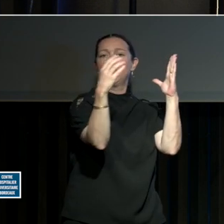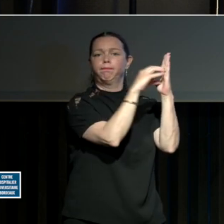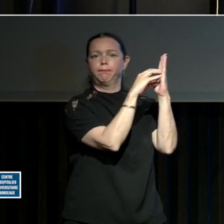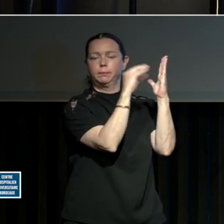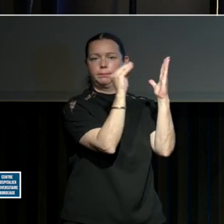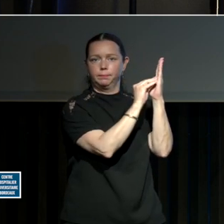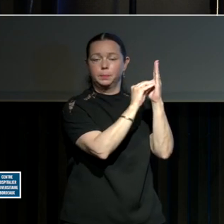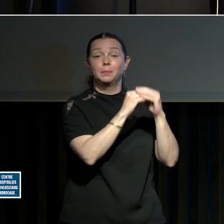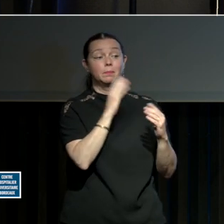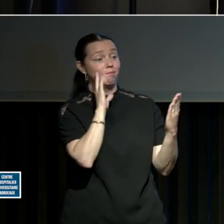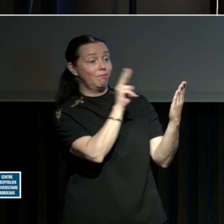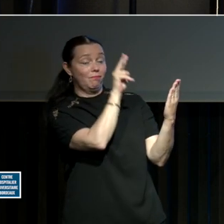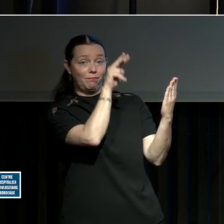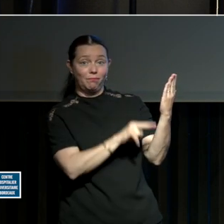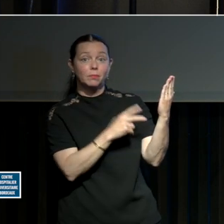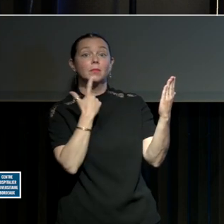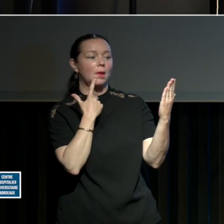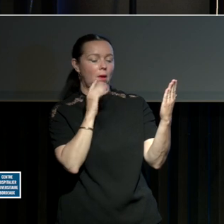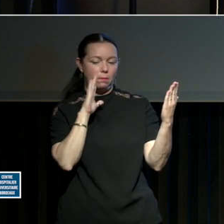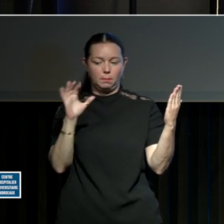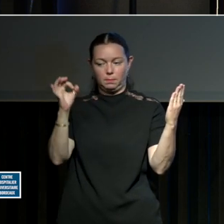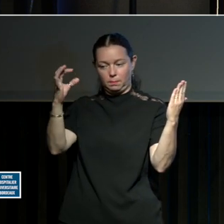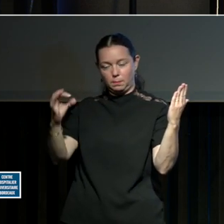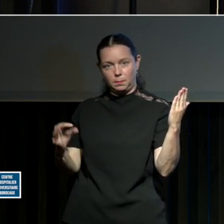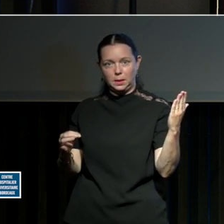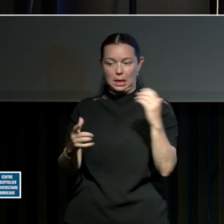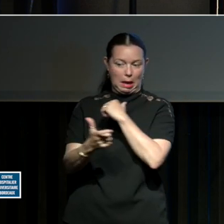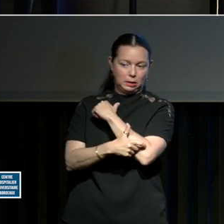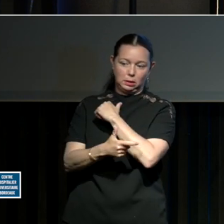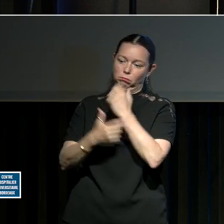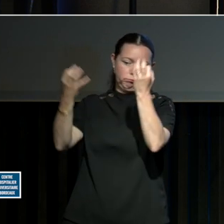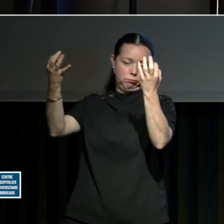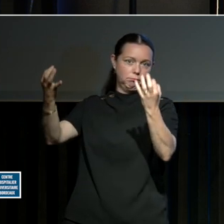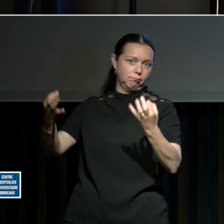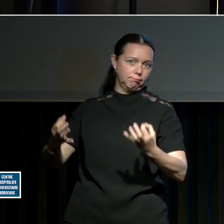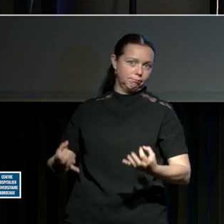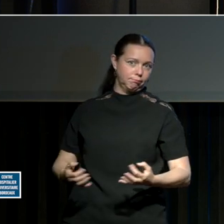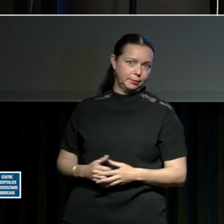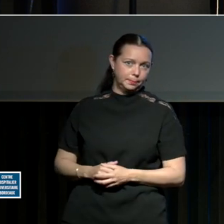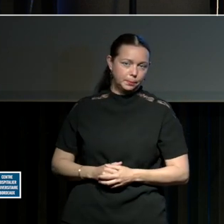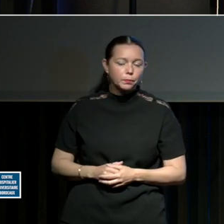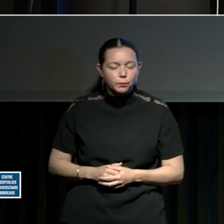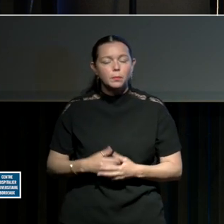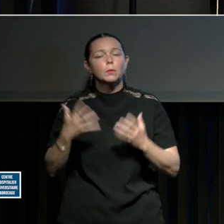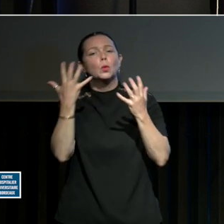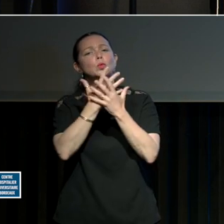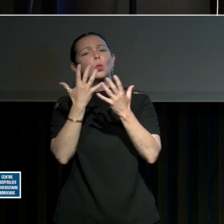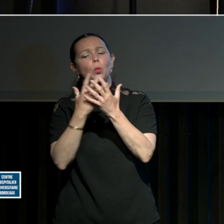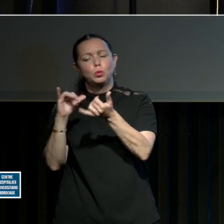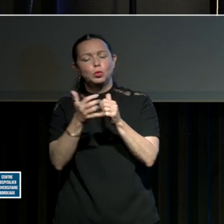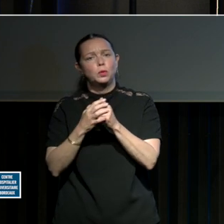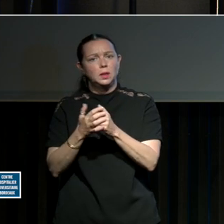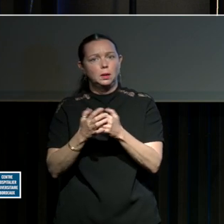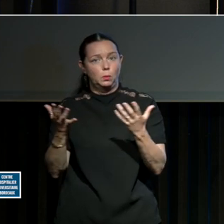tout de suite retrouver finalement les ingrédients de l'addiction. Donc le trouble du jeu vidéo va